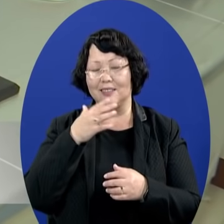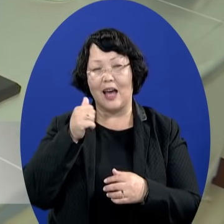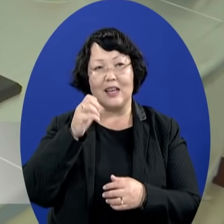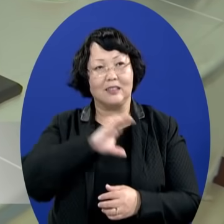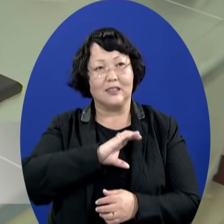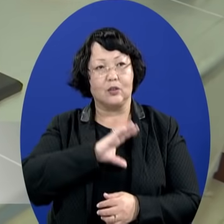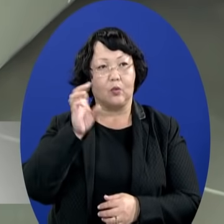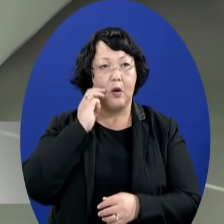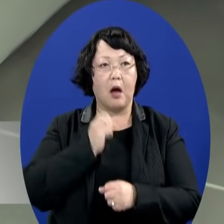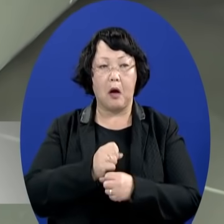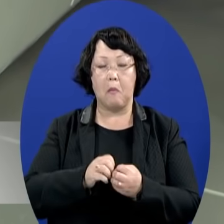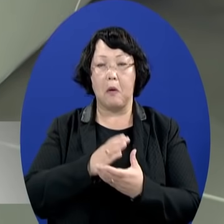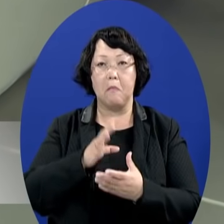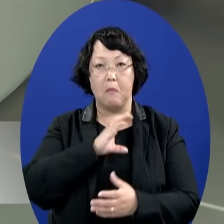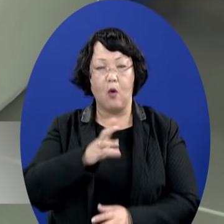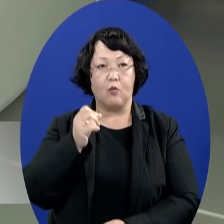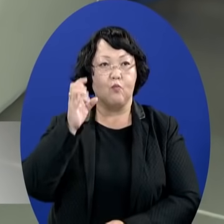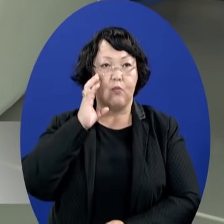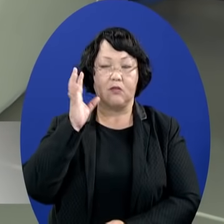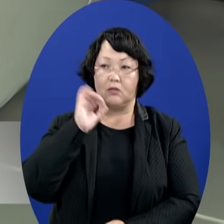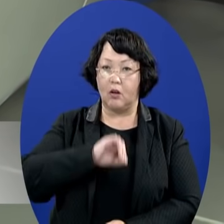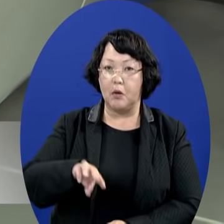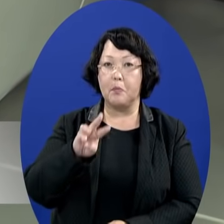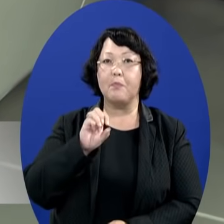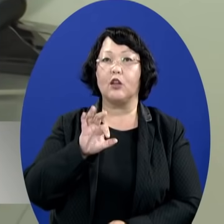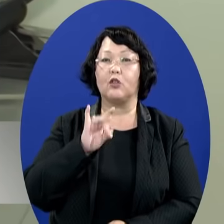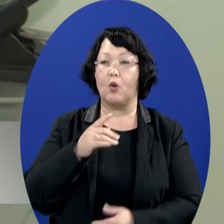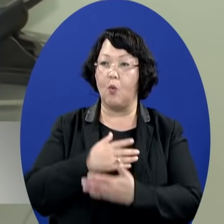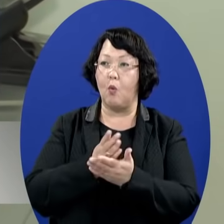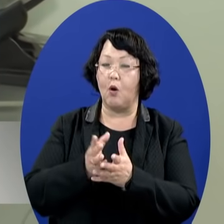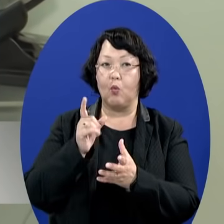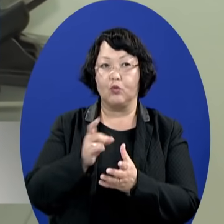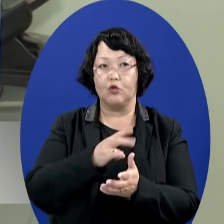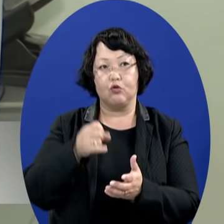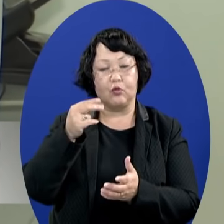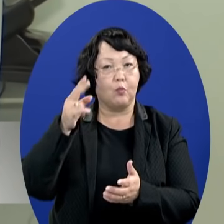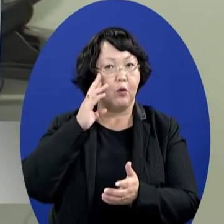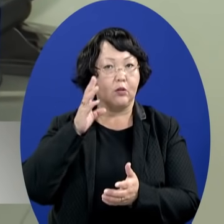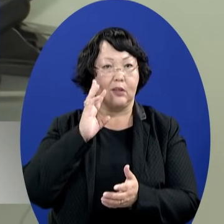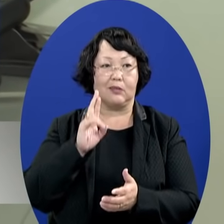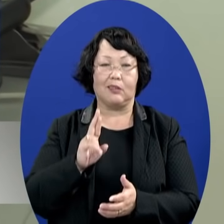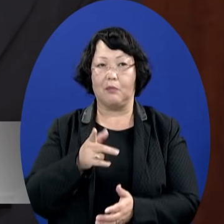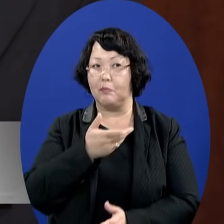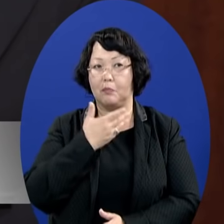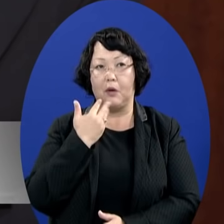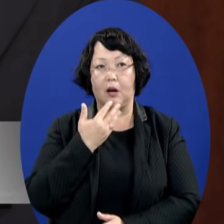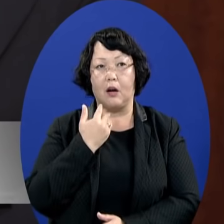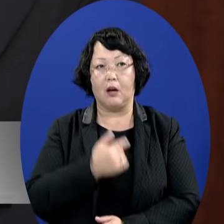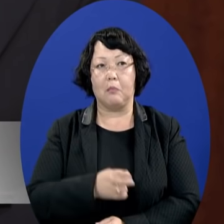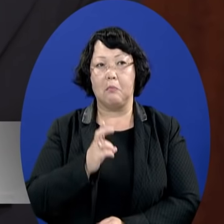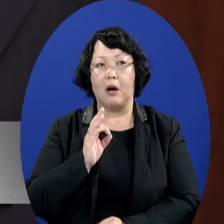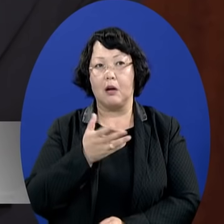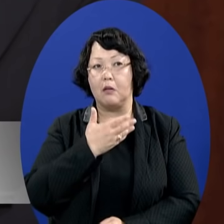яг байгууллагын зүгээс бодлогоор хариуцуулж, ментор болгон хуваарлах хүний нөөцийн бодлого бараг байдаггүй гэж байгаа юм а. Миний